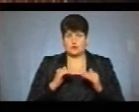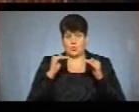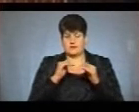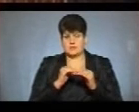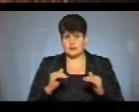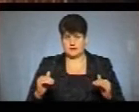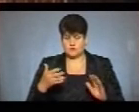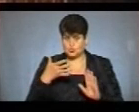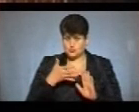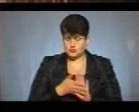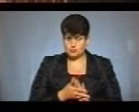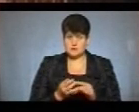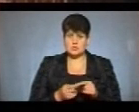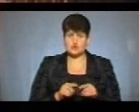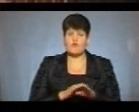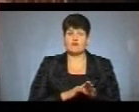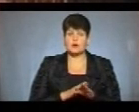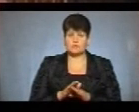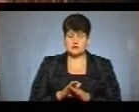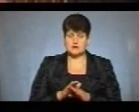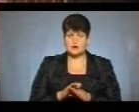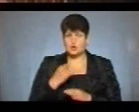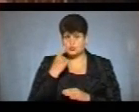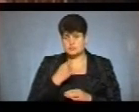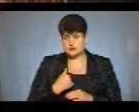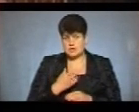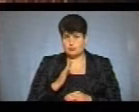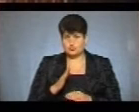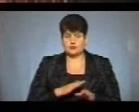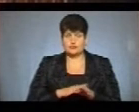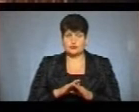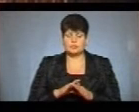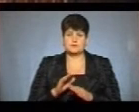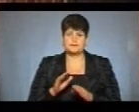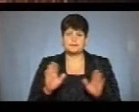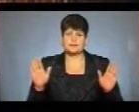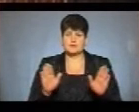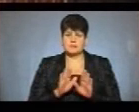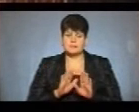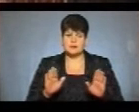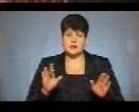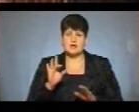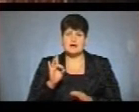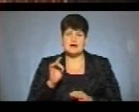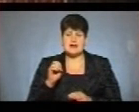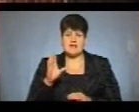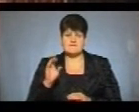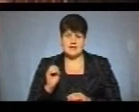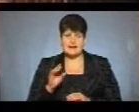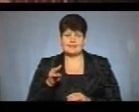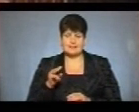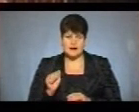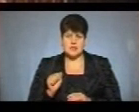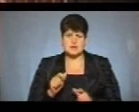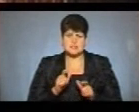того, на новий рівень виконання. Особисто я буду виконувати романс Лисенка на слова Шевченка «Ревета стогне Дніпр широкий», котрий